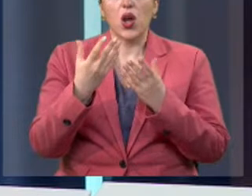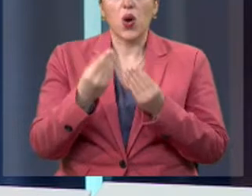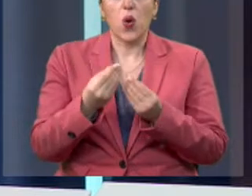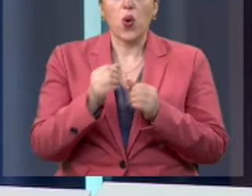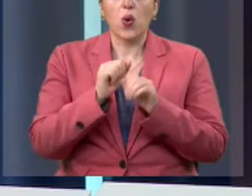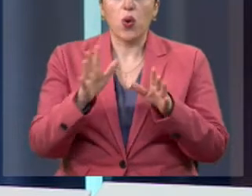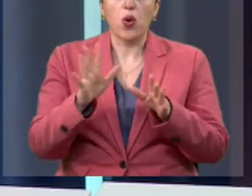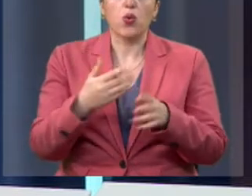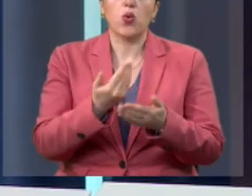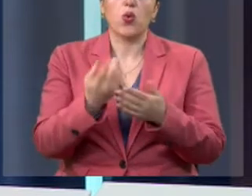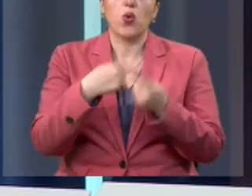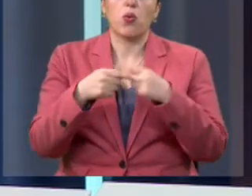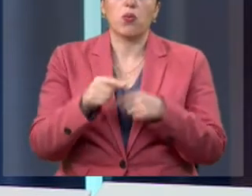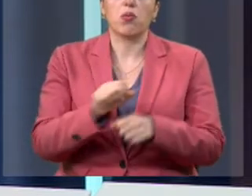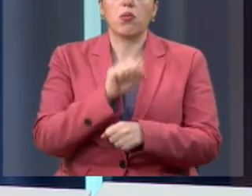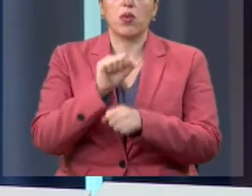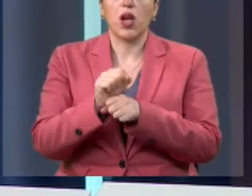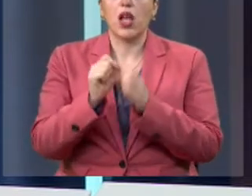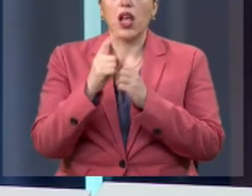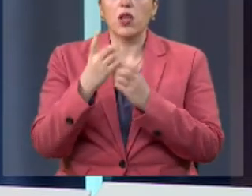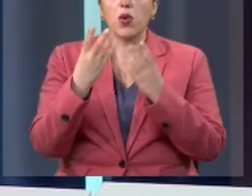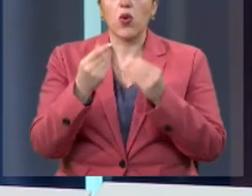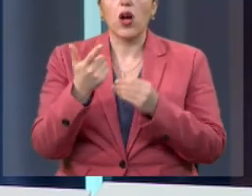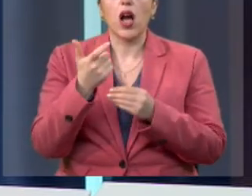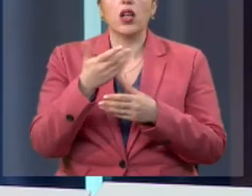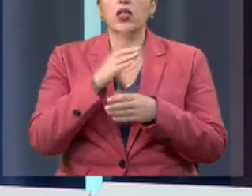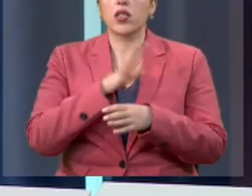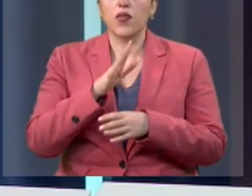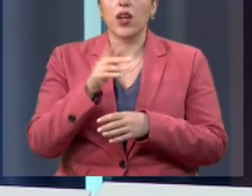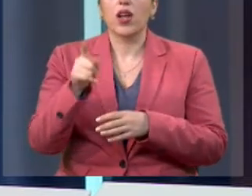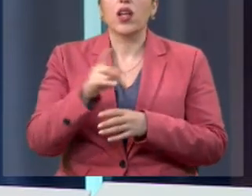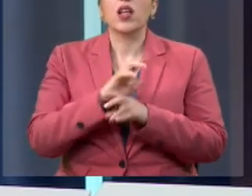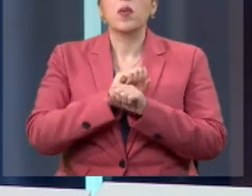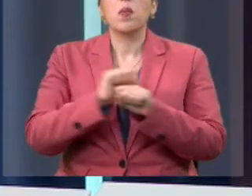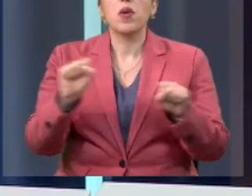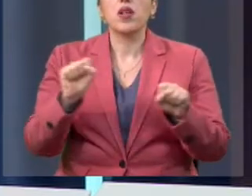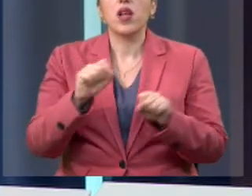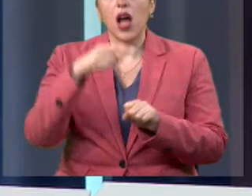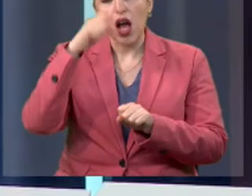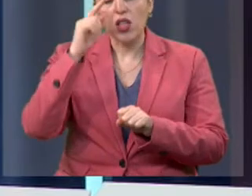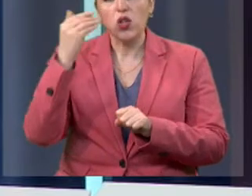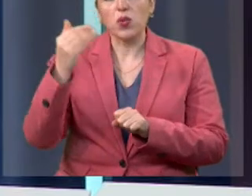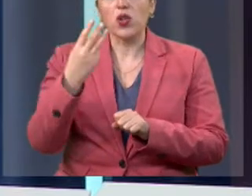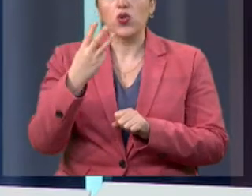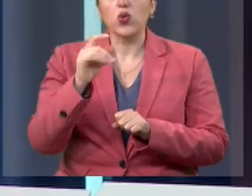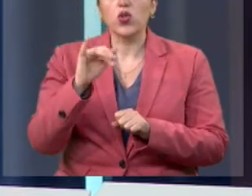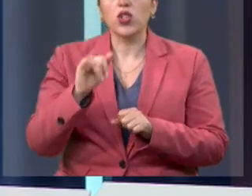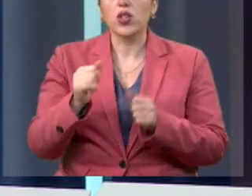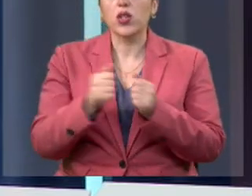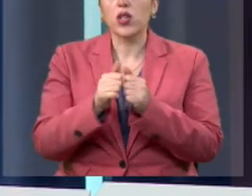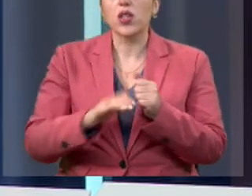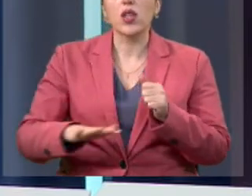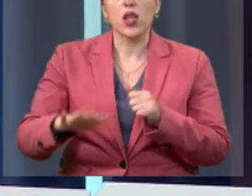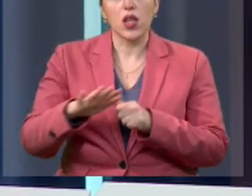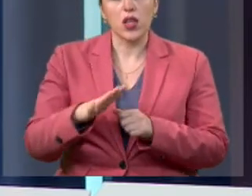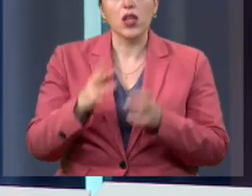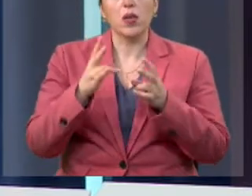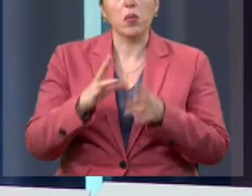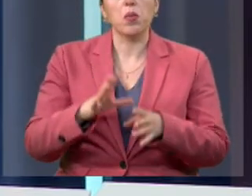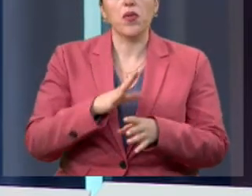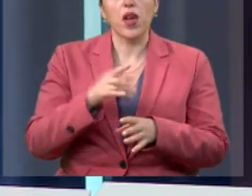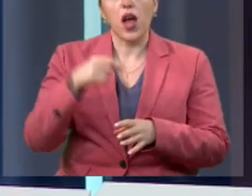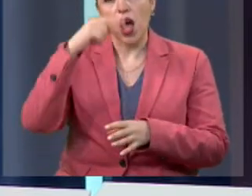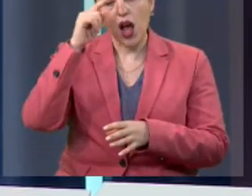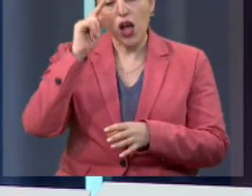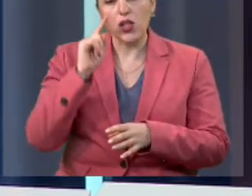քիչ տևեց, 11 օր գազ չկար, գազատարի վթարը Ադրբեջանի հսկողության տակ գտնվող Շուշիի մոտակայքում էր։